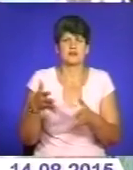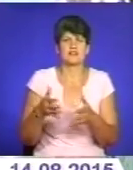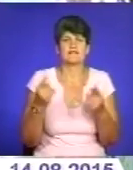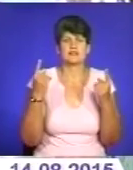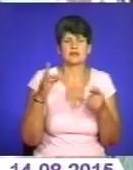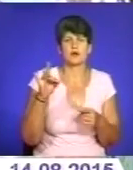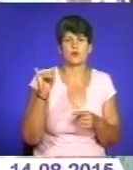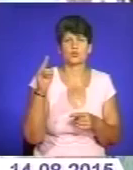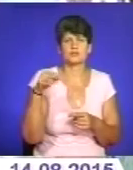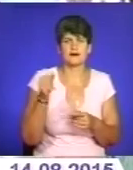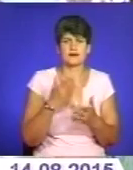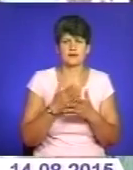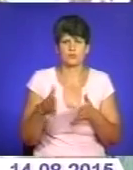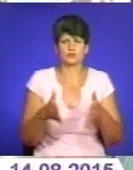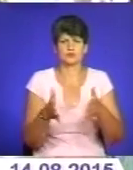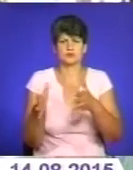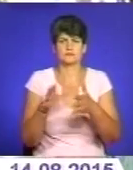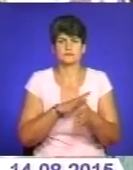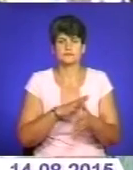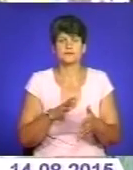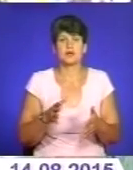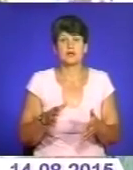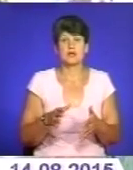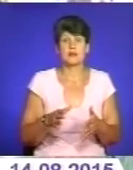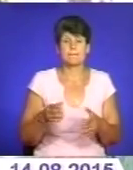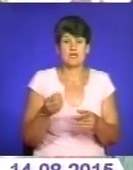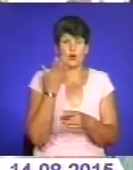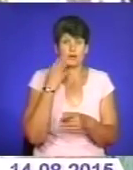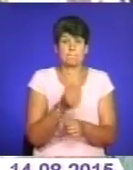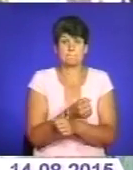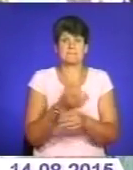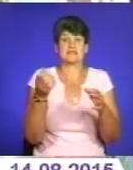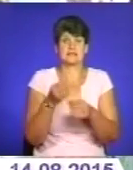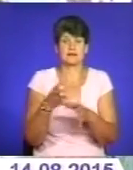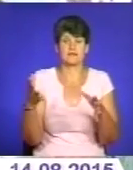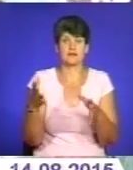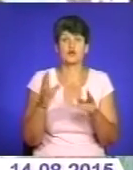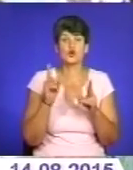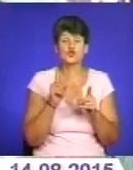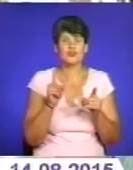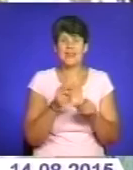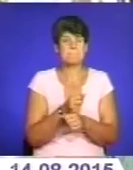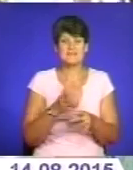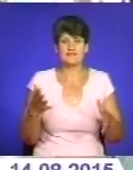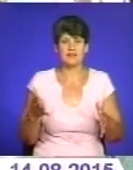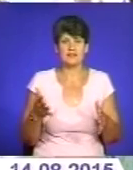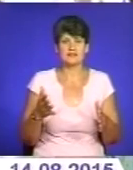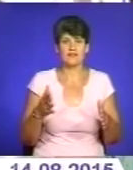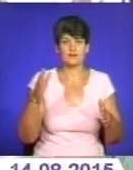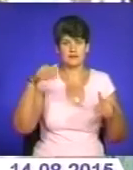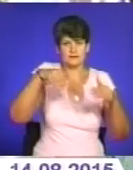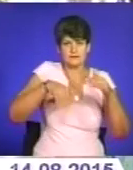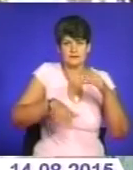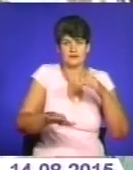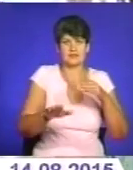потік, він був такий досить потужний. І під час підриву боєприпаси, які не здетонували, вони пішли в землю,